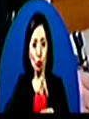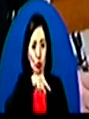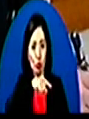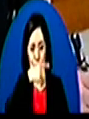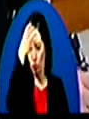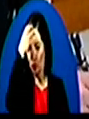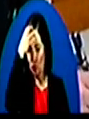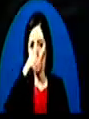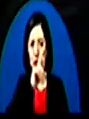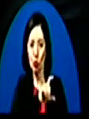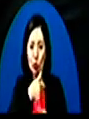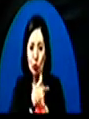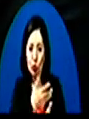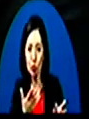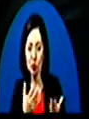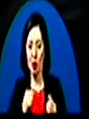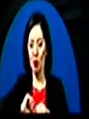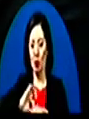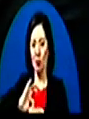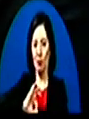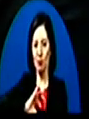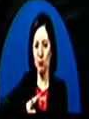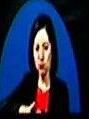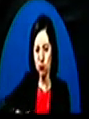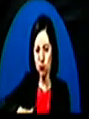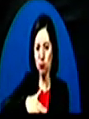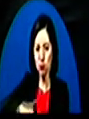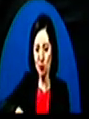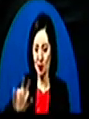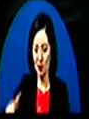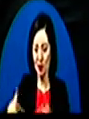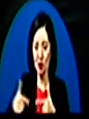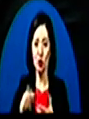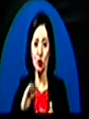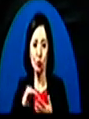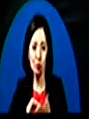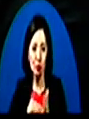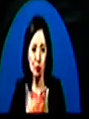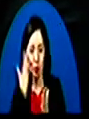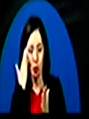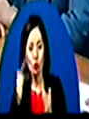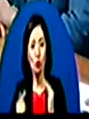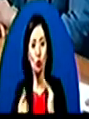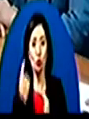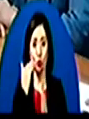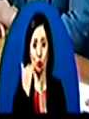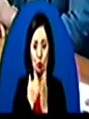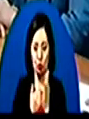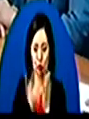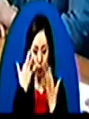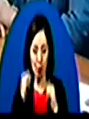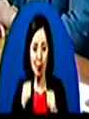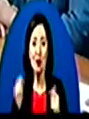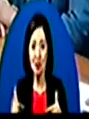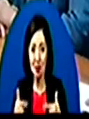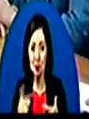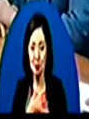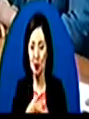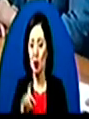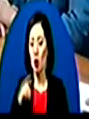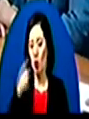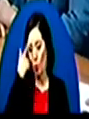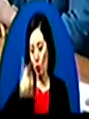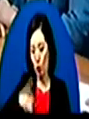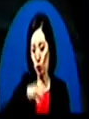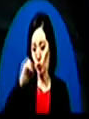ард түмэн цар тахлын эсрэг өндөр зохион байгуулалттай тэмцэж байна гэдгийг Монгол улсын эрхийн сайд хүрэлцэх уулзалтын үеэр дурдаад